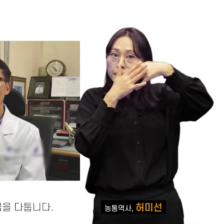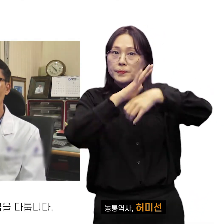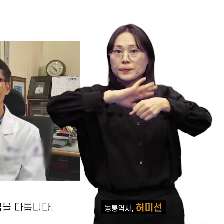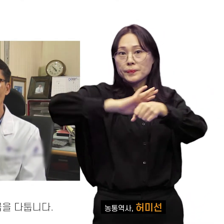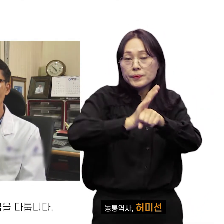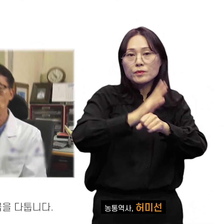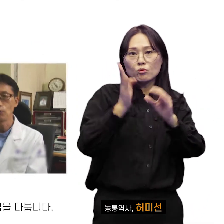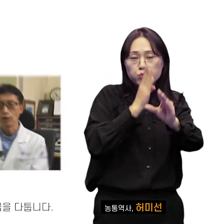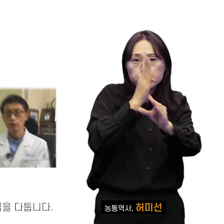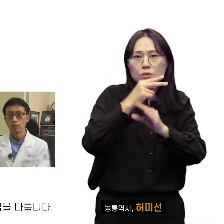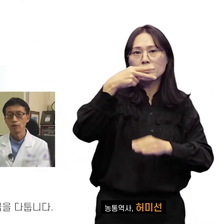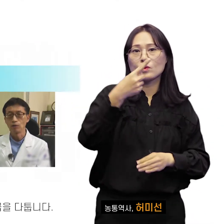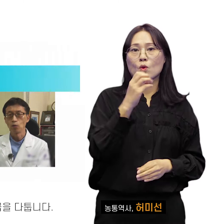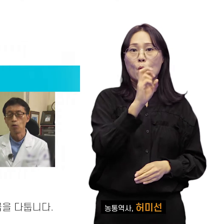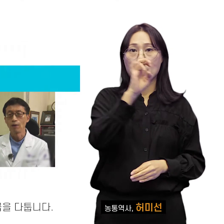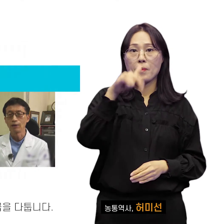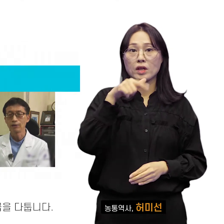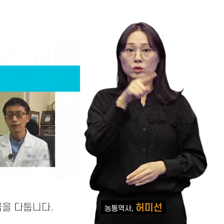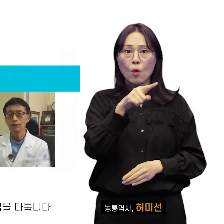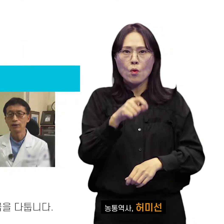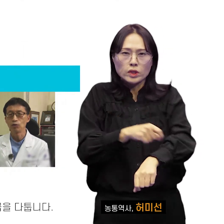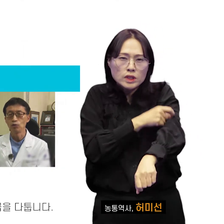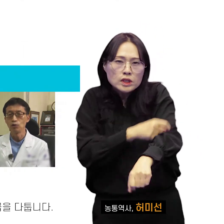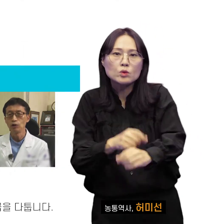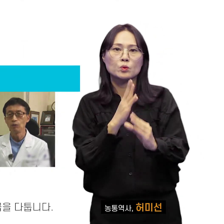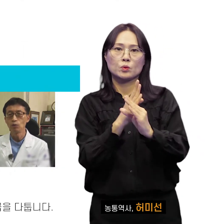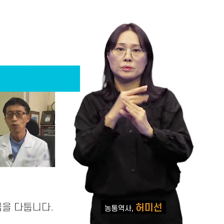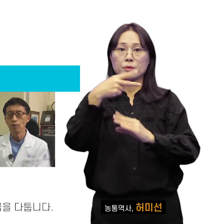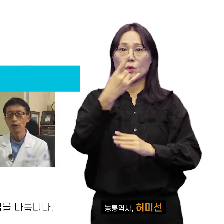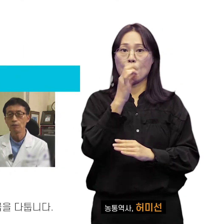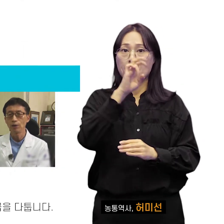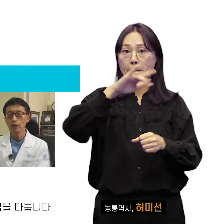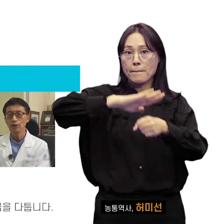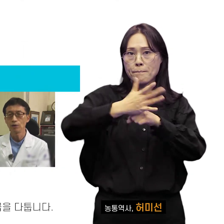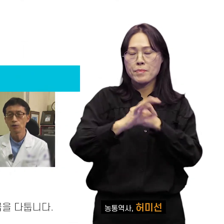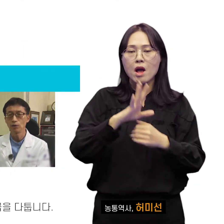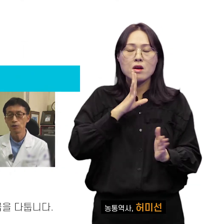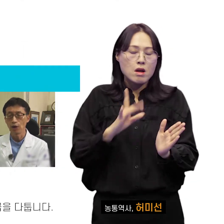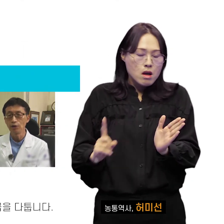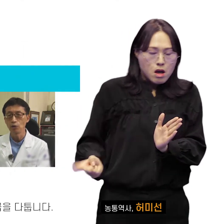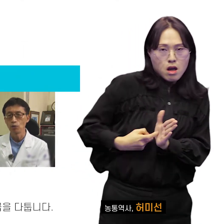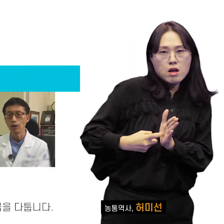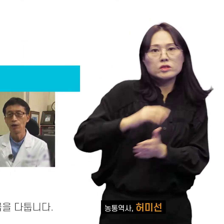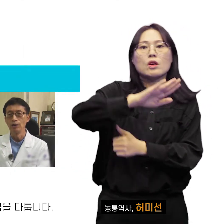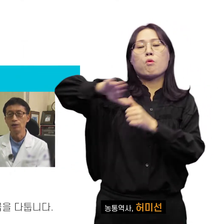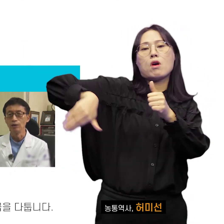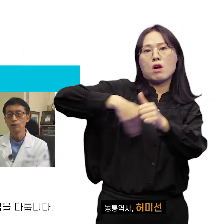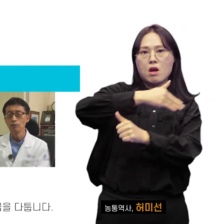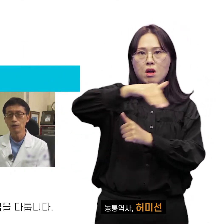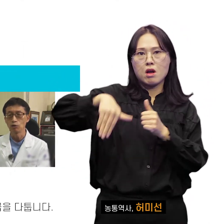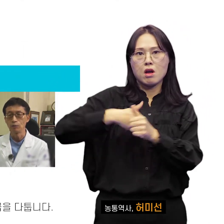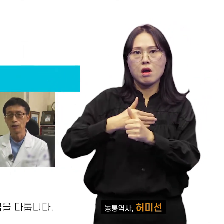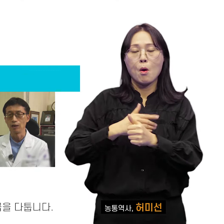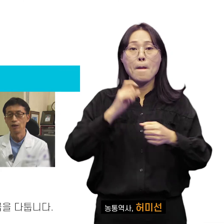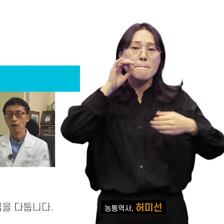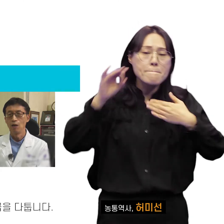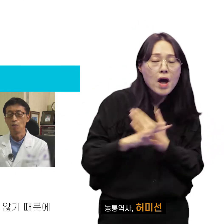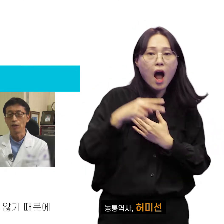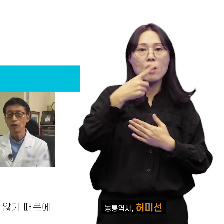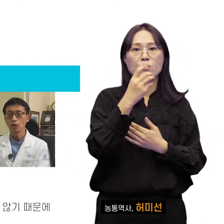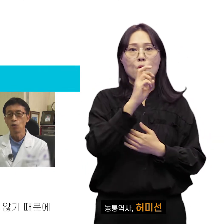망막 혈관 폐쇄 중에서 동맥, 특히 중심 동맥이 폐쇄된 경우가 응급을